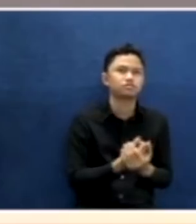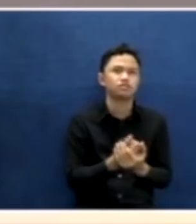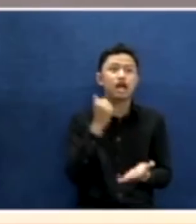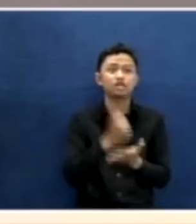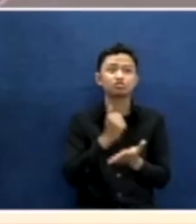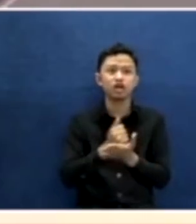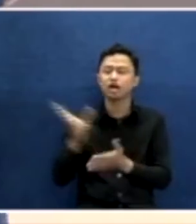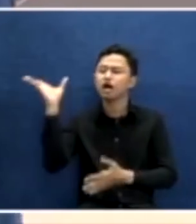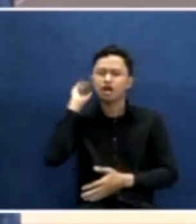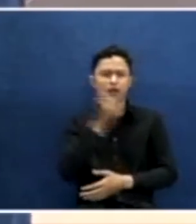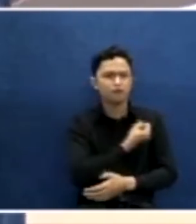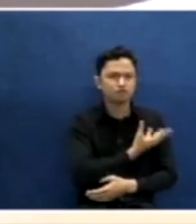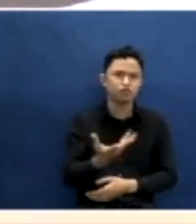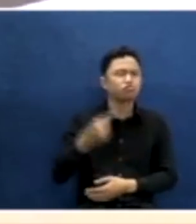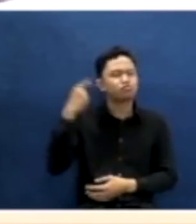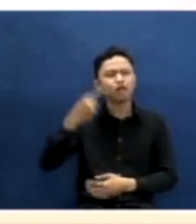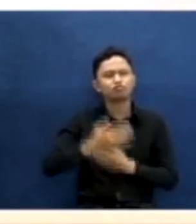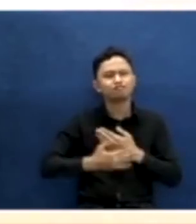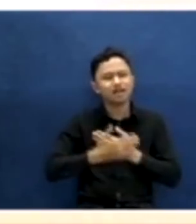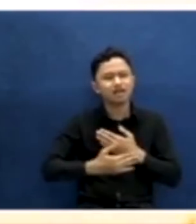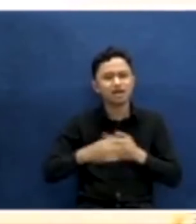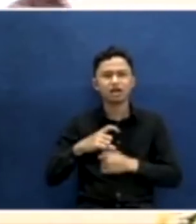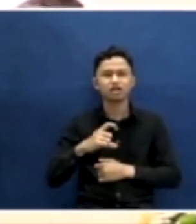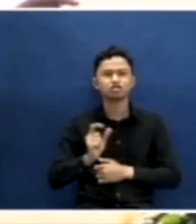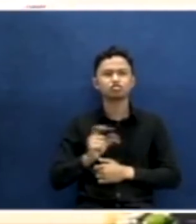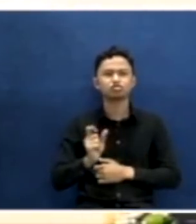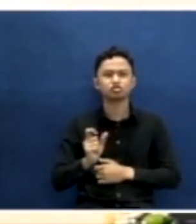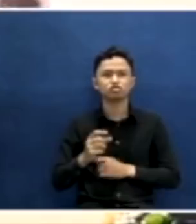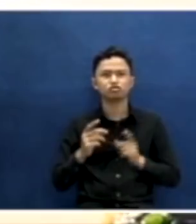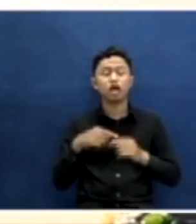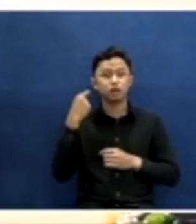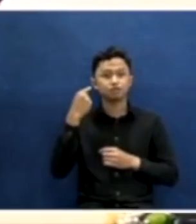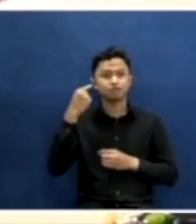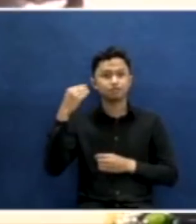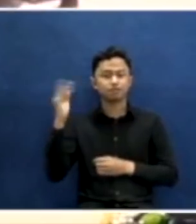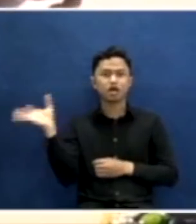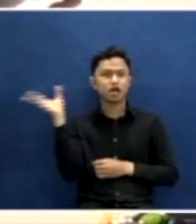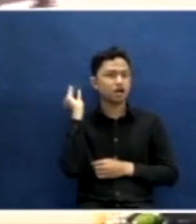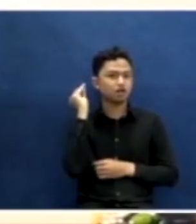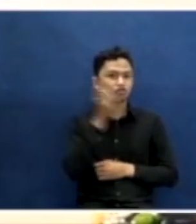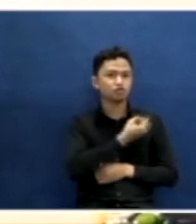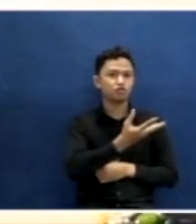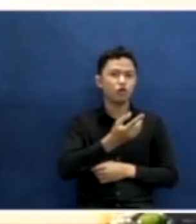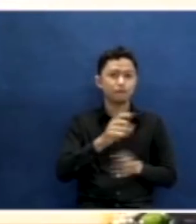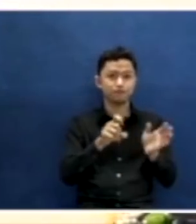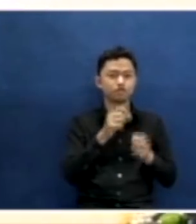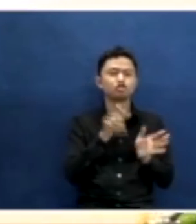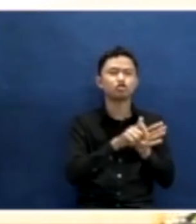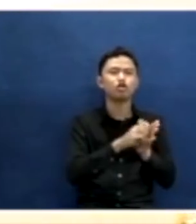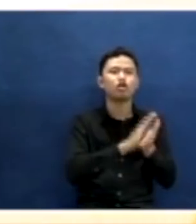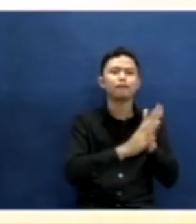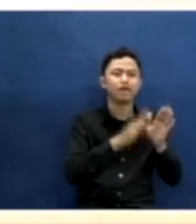Rasulullah itu paling sayang kepada Hasan dan Husain Rasulullah itu pernah sujud kemudian dinaiki sama Hasan dan Husain sudutnya